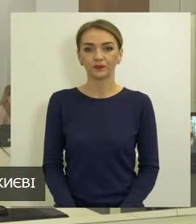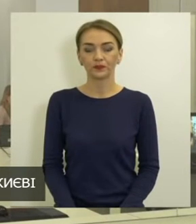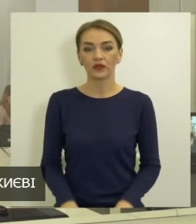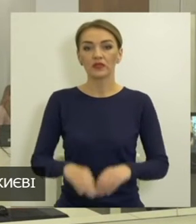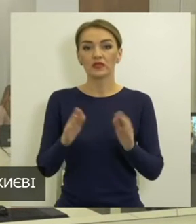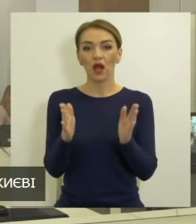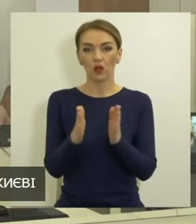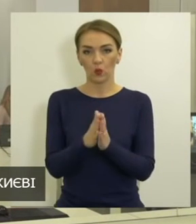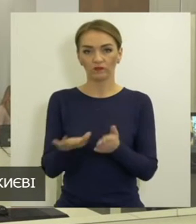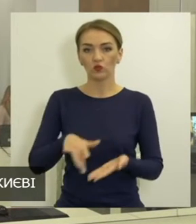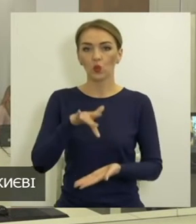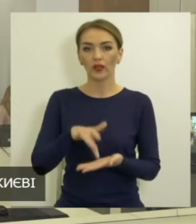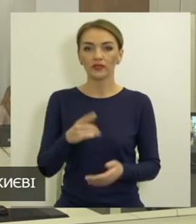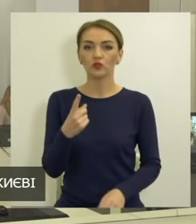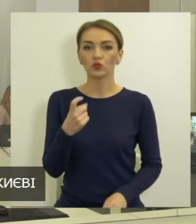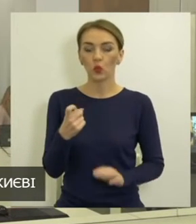Загалом в столиці